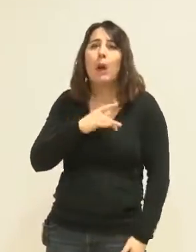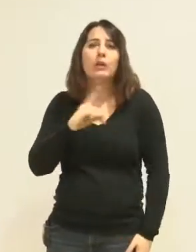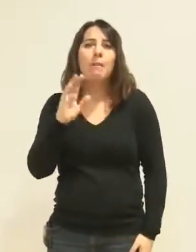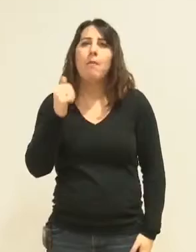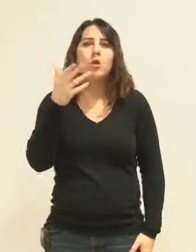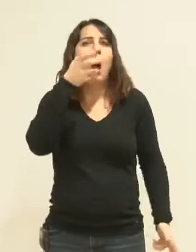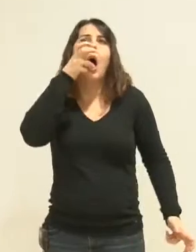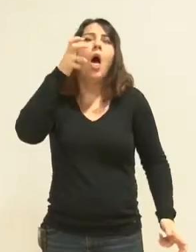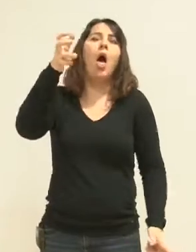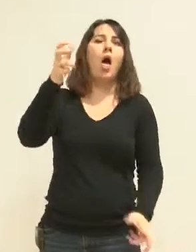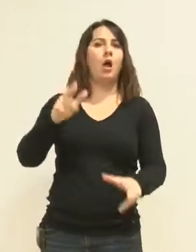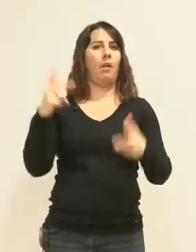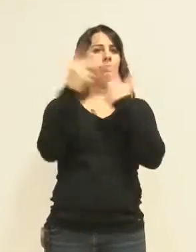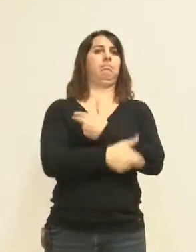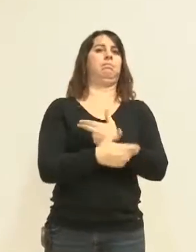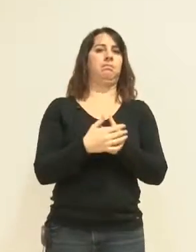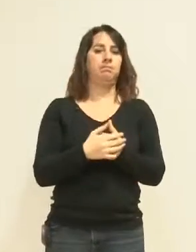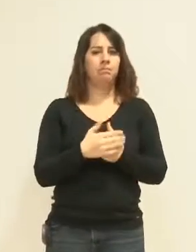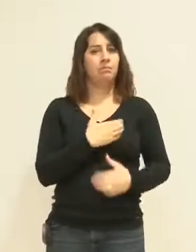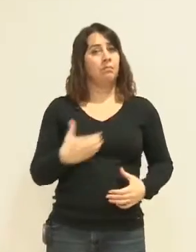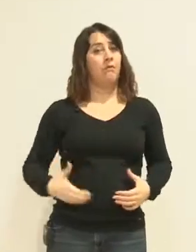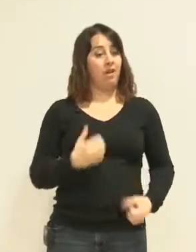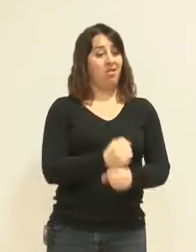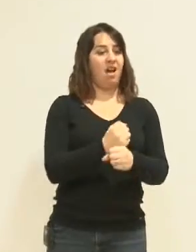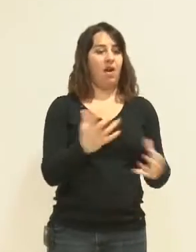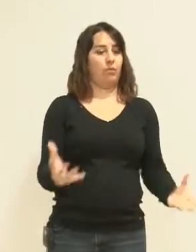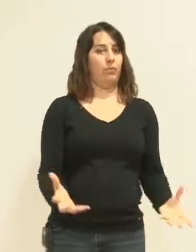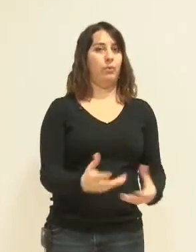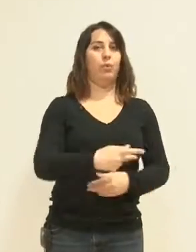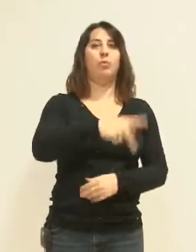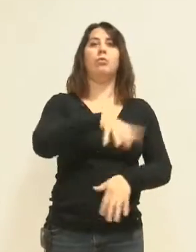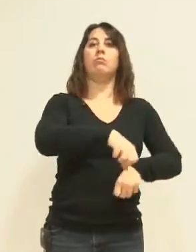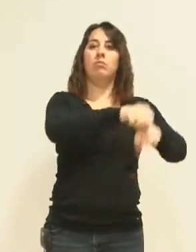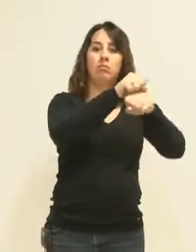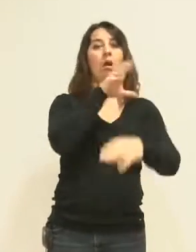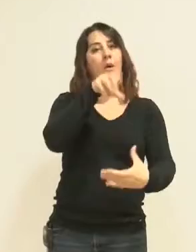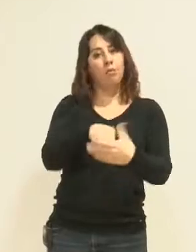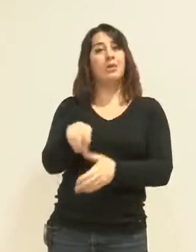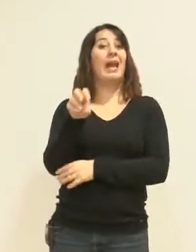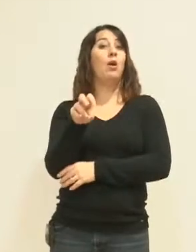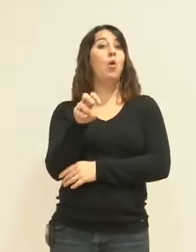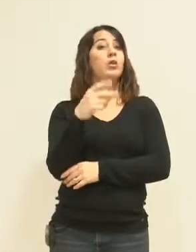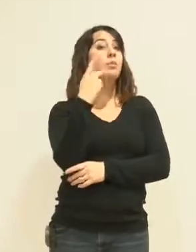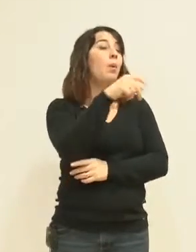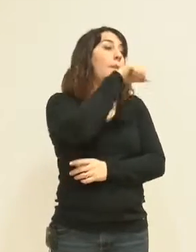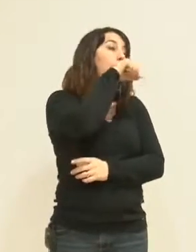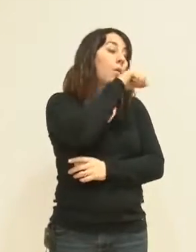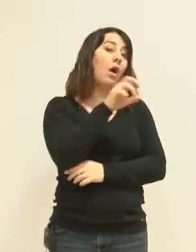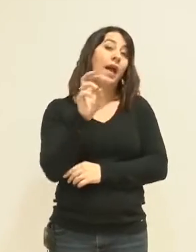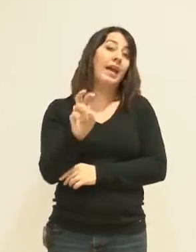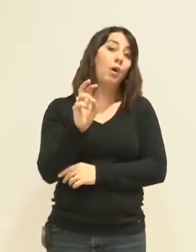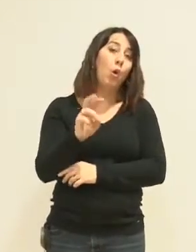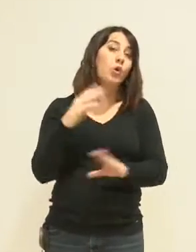ville contribuera efficacement à la relance de l'emploi et à faire un geste écologie, thème qui vous tiendrait très à